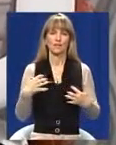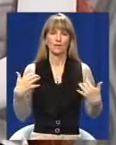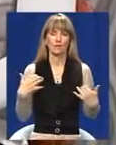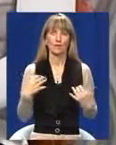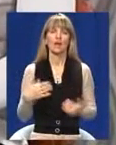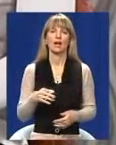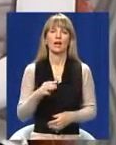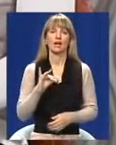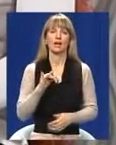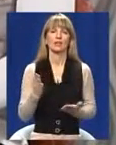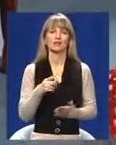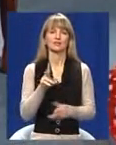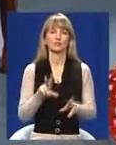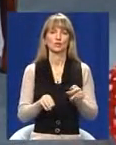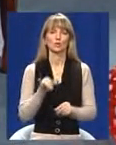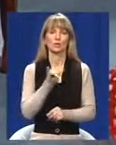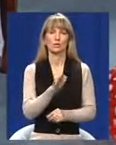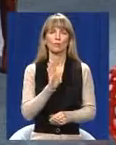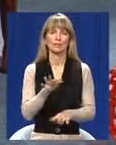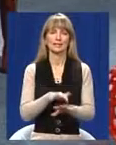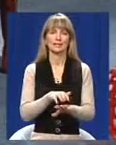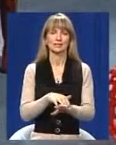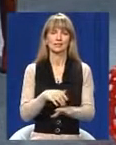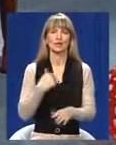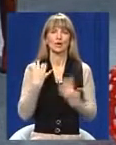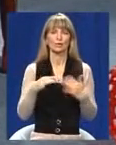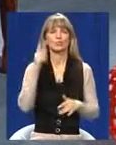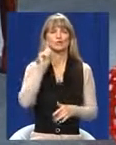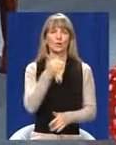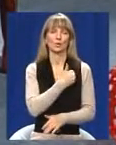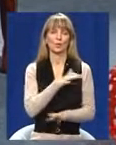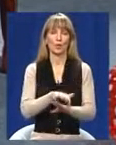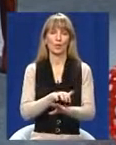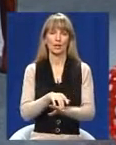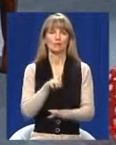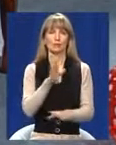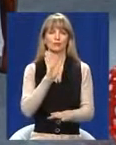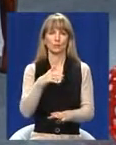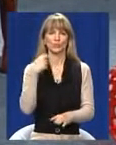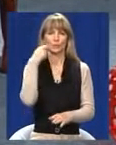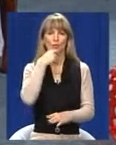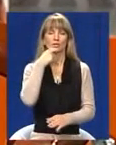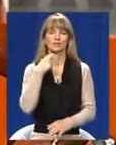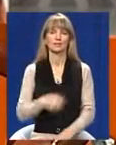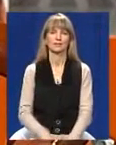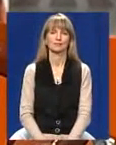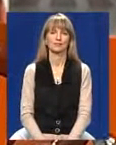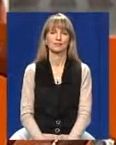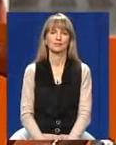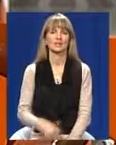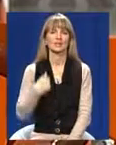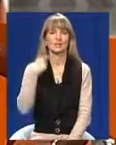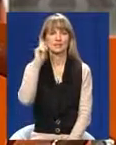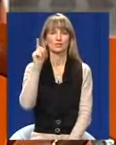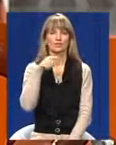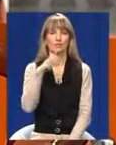пухнастих. А як ти вважаєш, от у тебе буде кішечка, да? Я знаю, що ти хочеш котика. А будеш ти її зубки чистити? Ну, я знаю, що